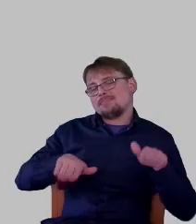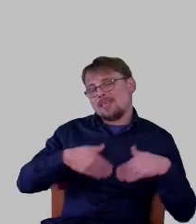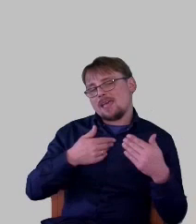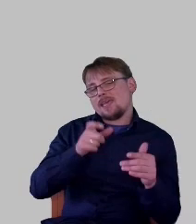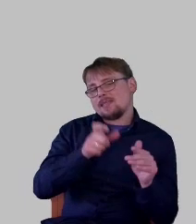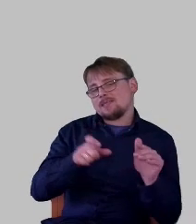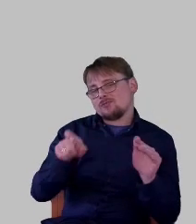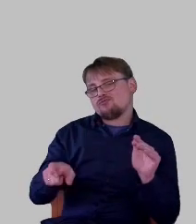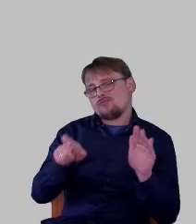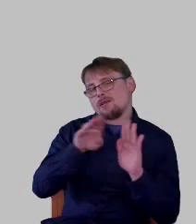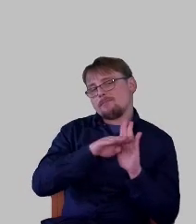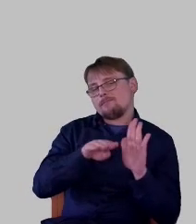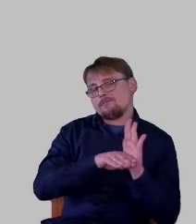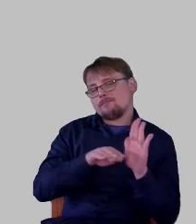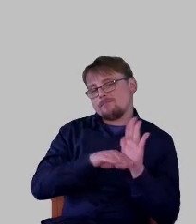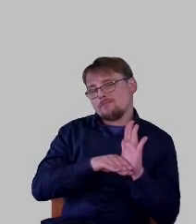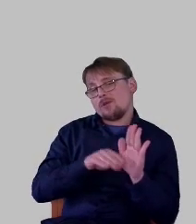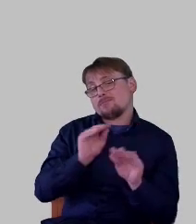edukacyjno-terapeutycznego. Zresztą przepisy, które też